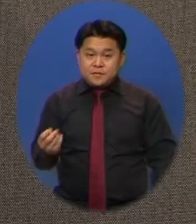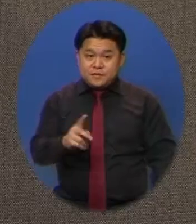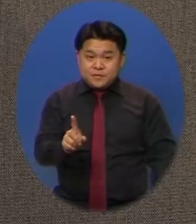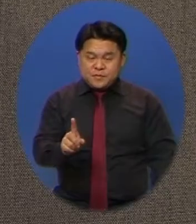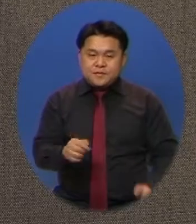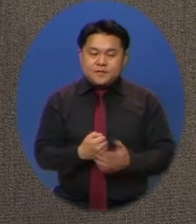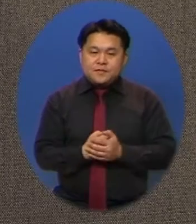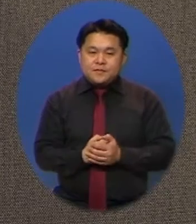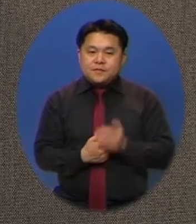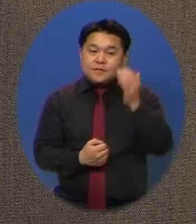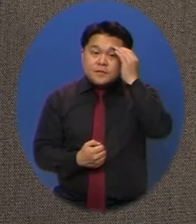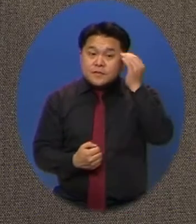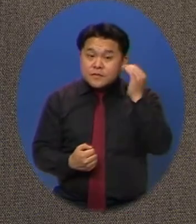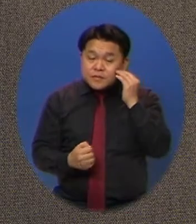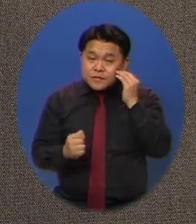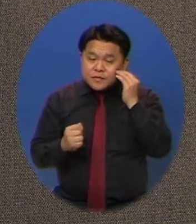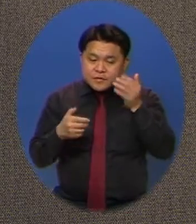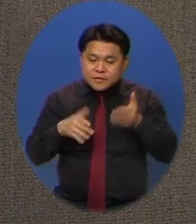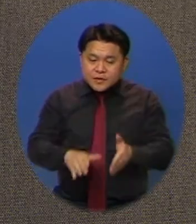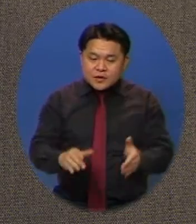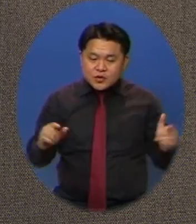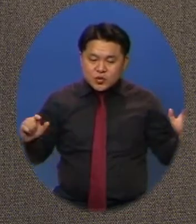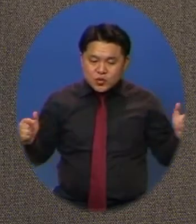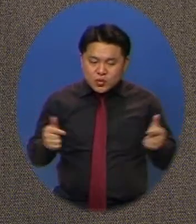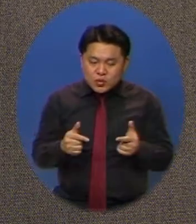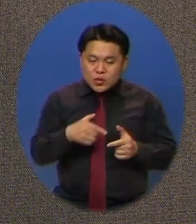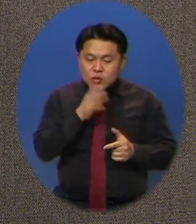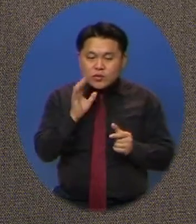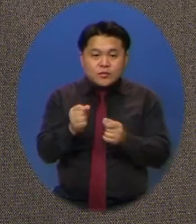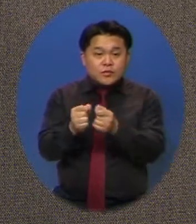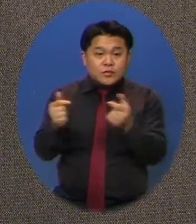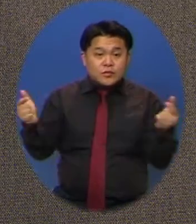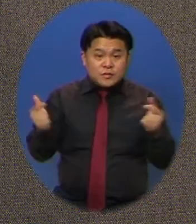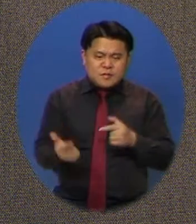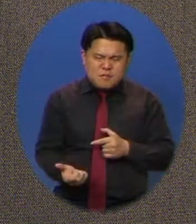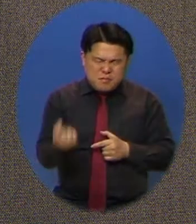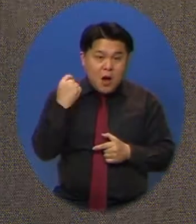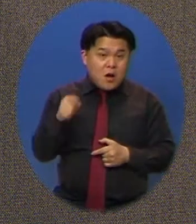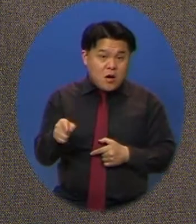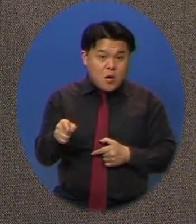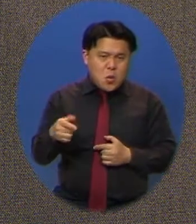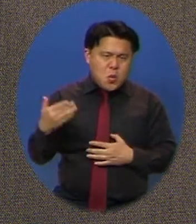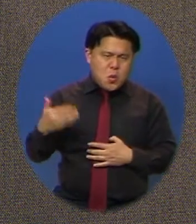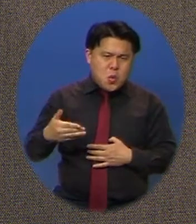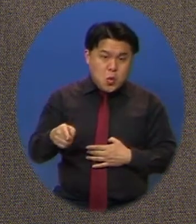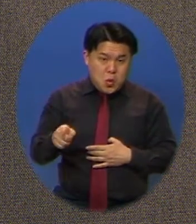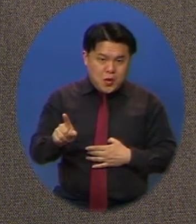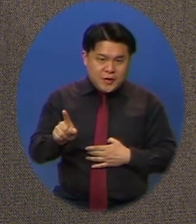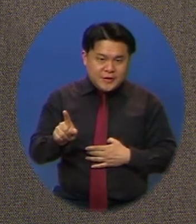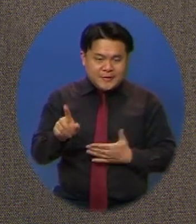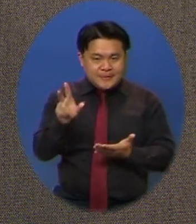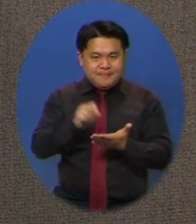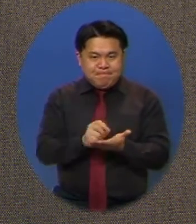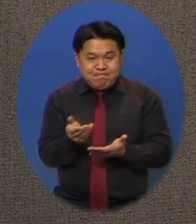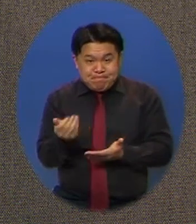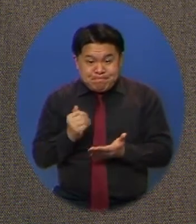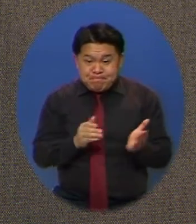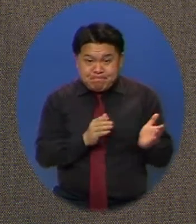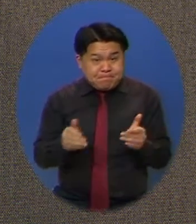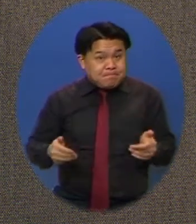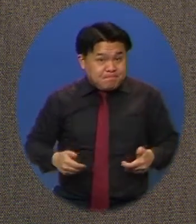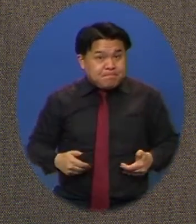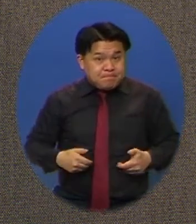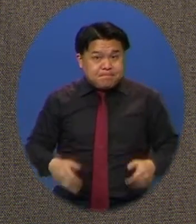우리나라가 저출산 고령화가 급속히 진행이 되고 있습니다. 이런 문제에